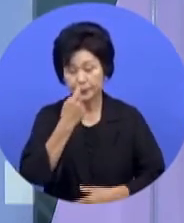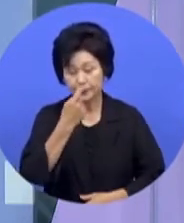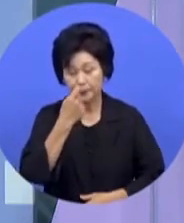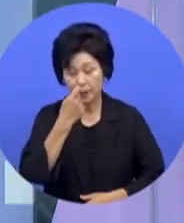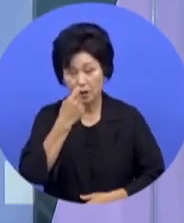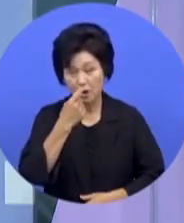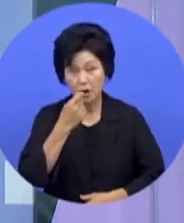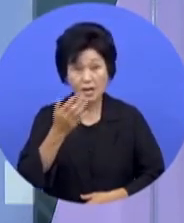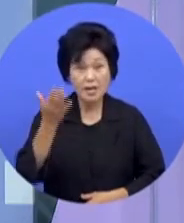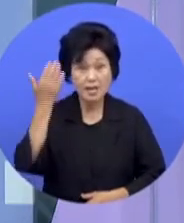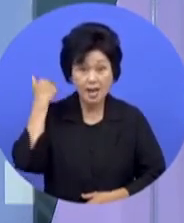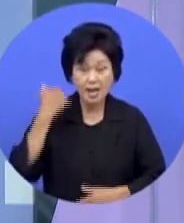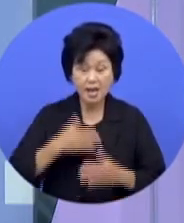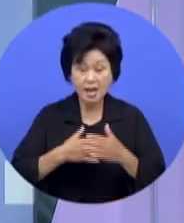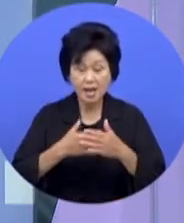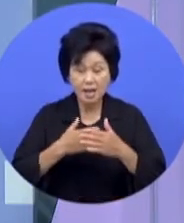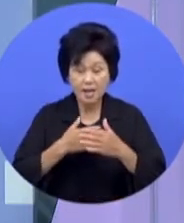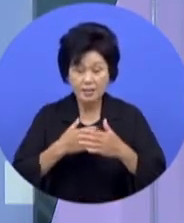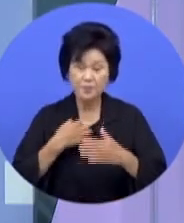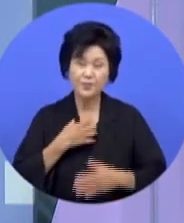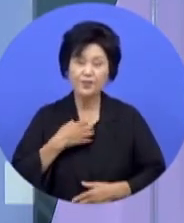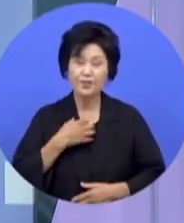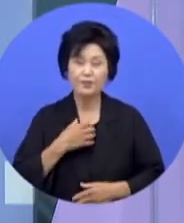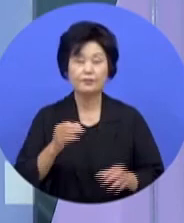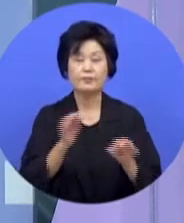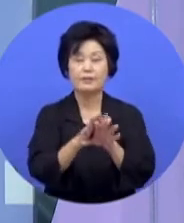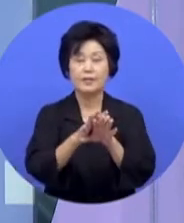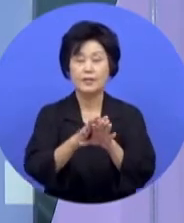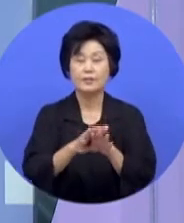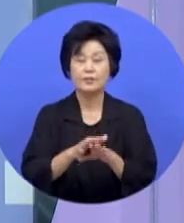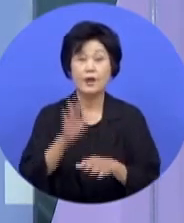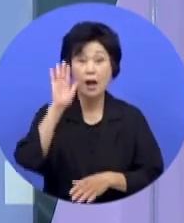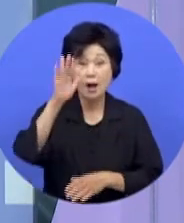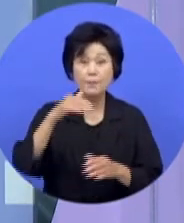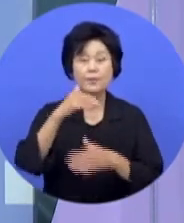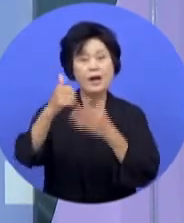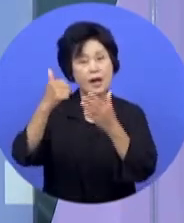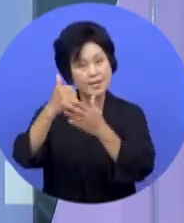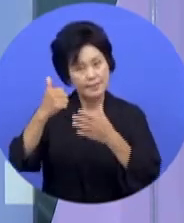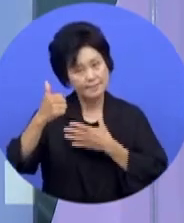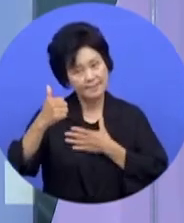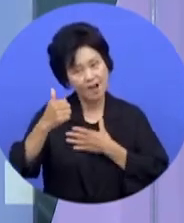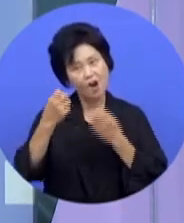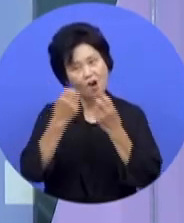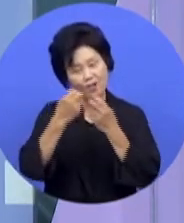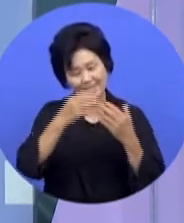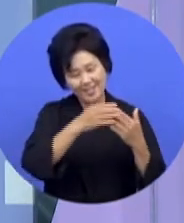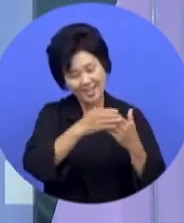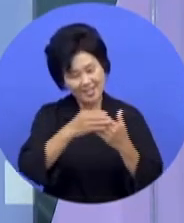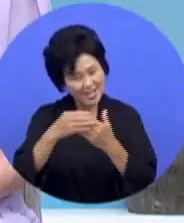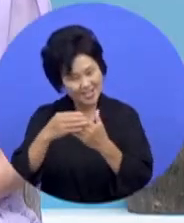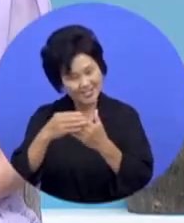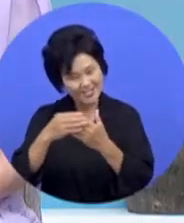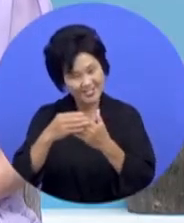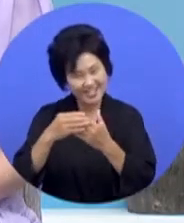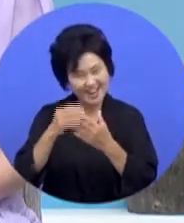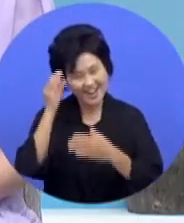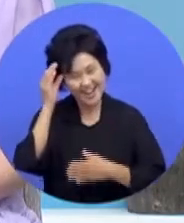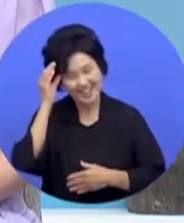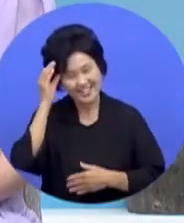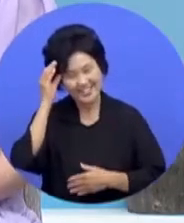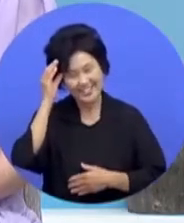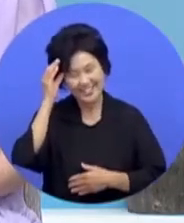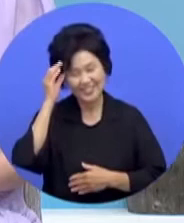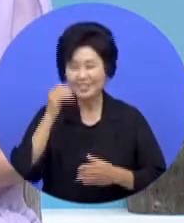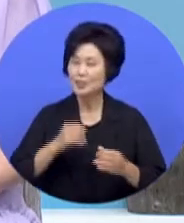해서든 하나님이 내 미래를 이끌어주실 거고 책임져주실 거라는 그런 강한 확신이 생겼습니다. 그래요? 겁나잖아요? 안 겁납니다. 아니 표정